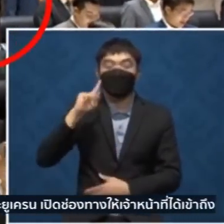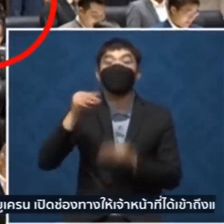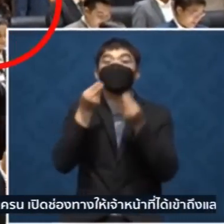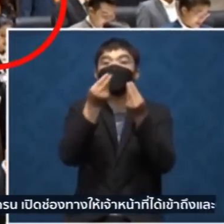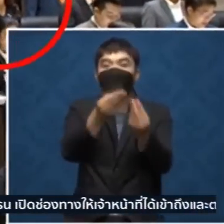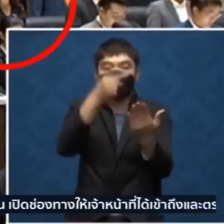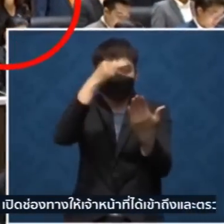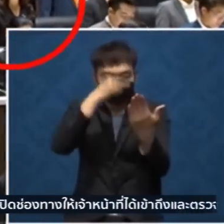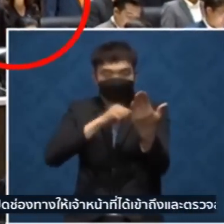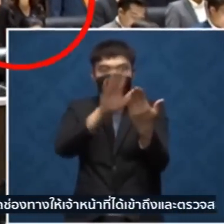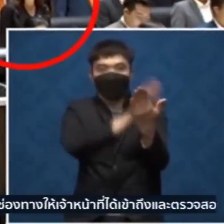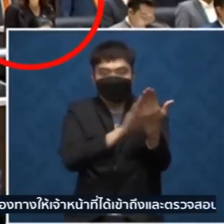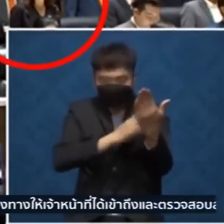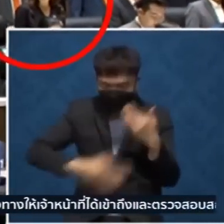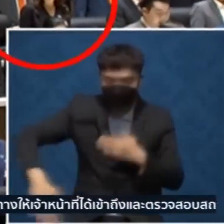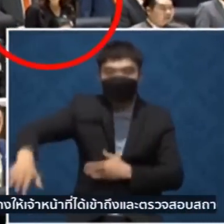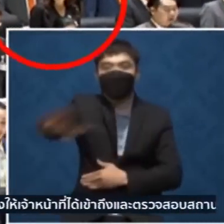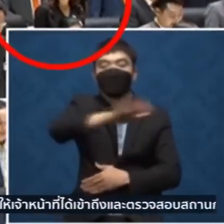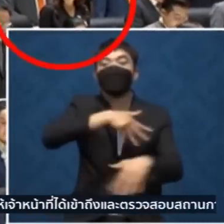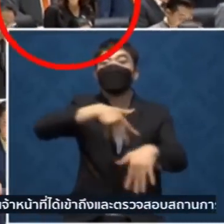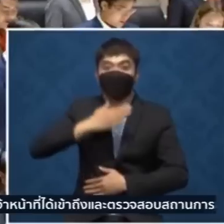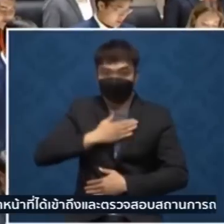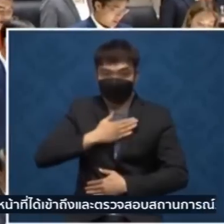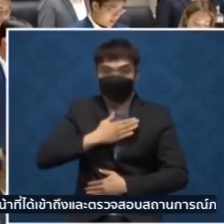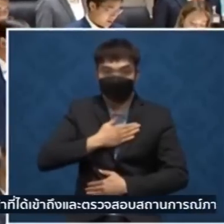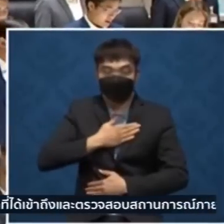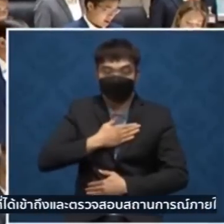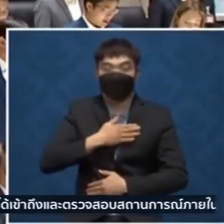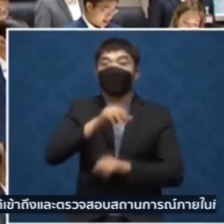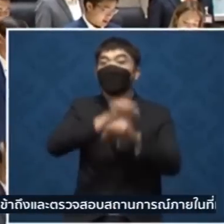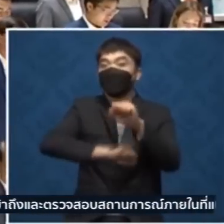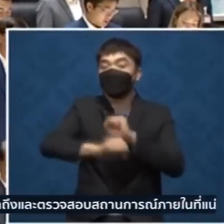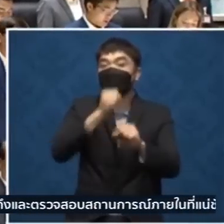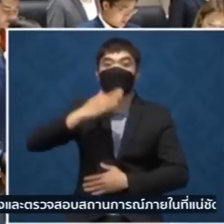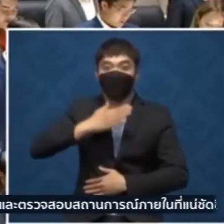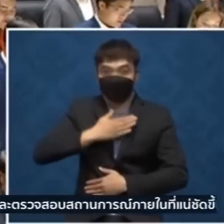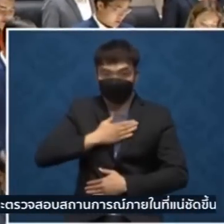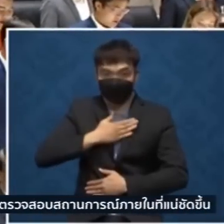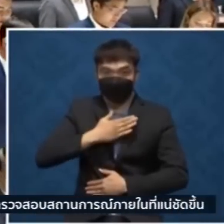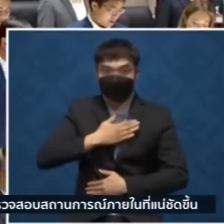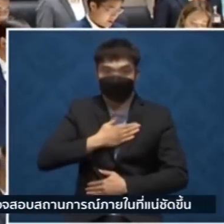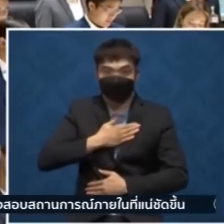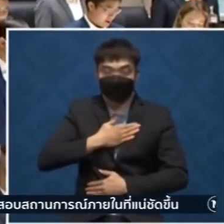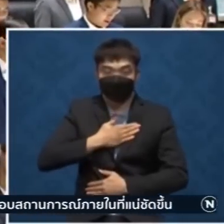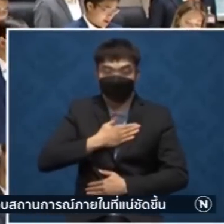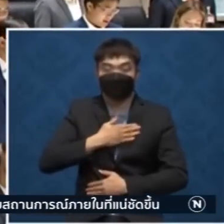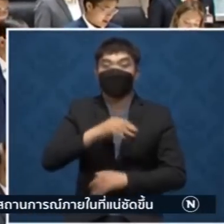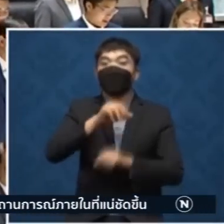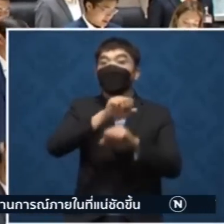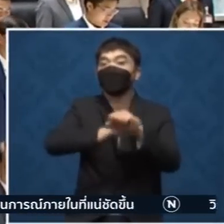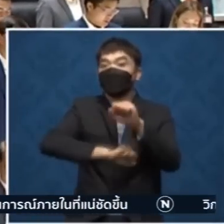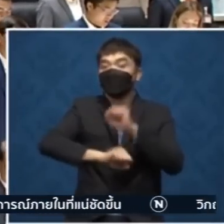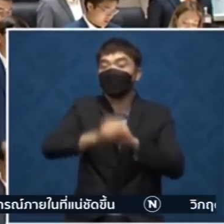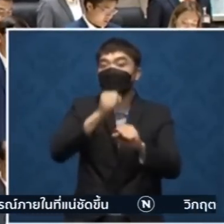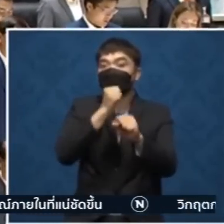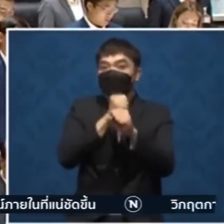ากฏว่ามีการไปจับสังเกตช่วงของการปฏิญาณตนของสสเนี่ยนะฮะคือทุกคนก็จะต้องกล่าวคำป